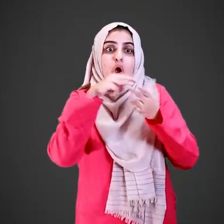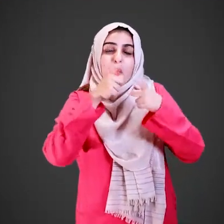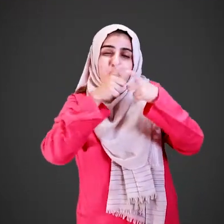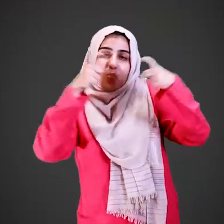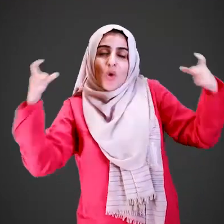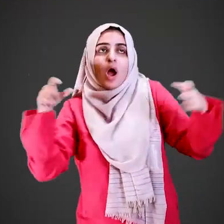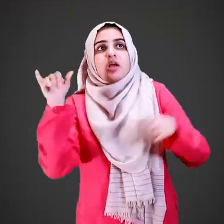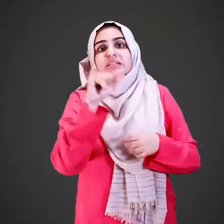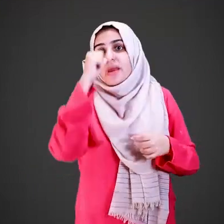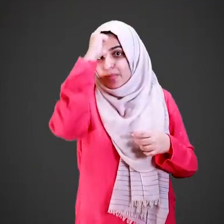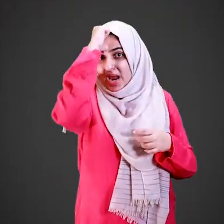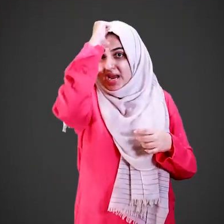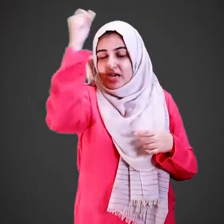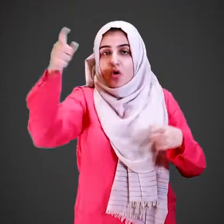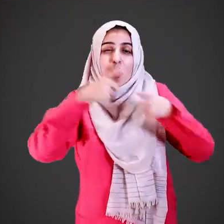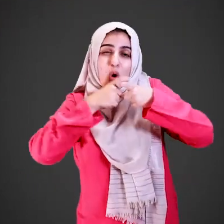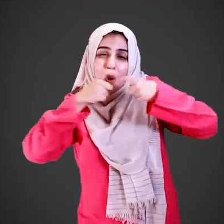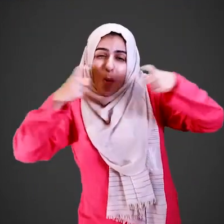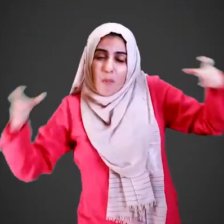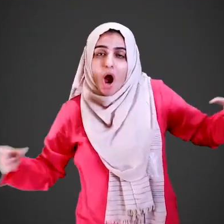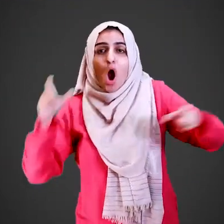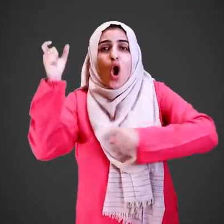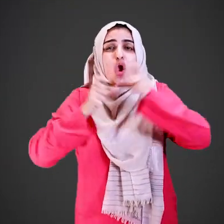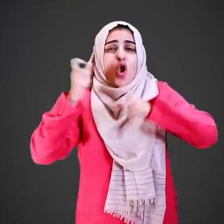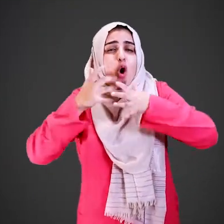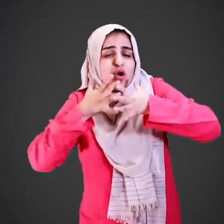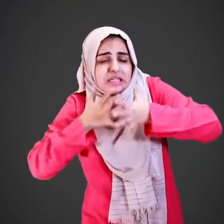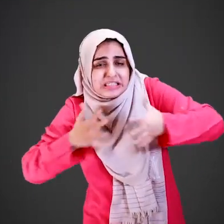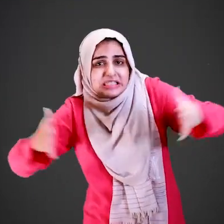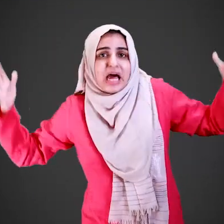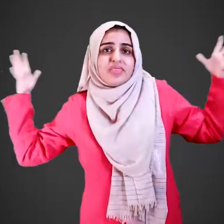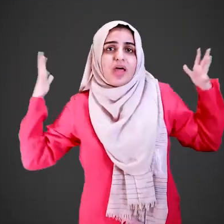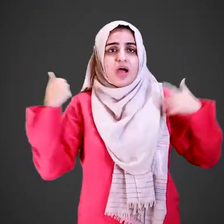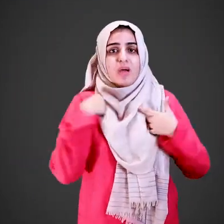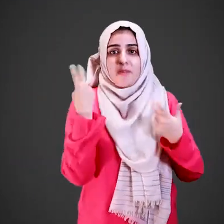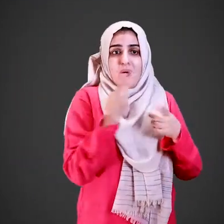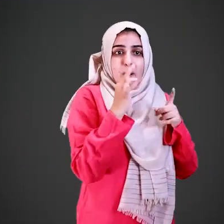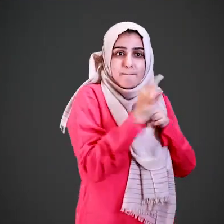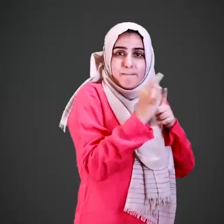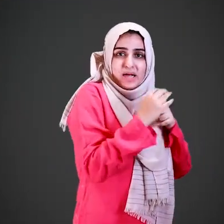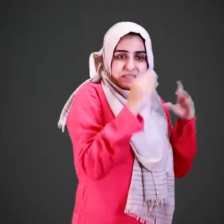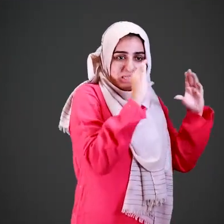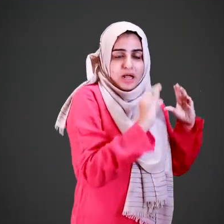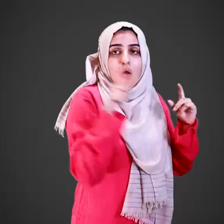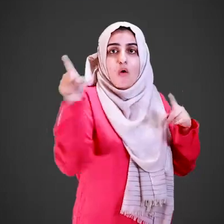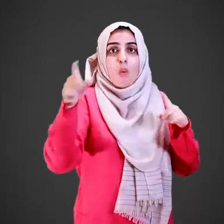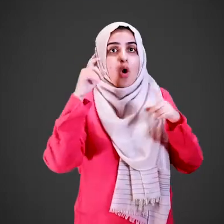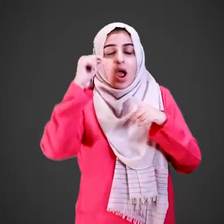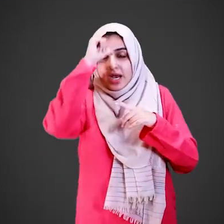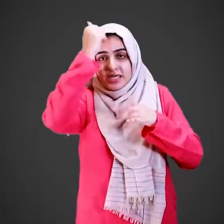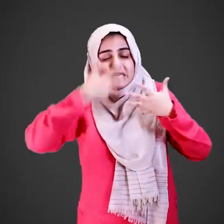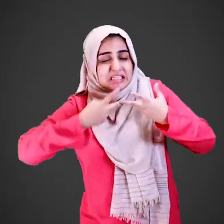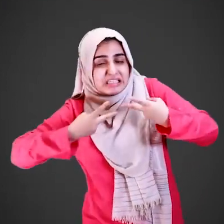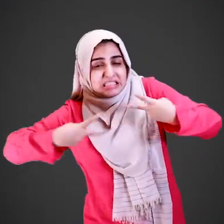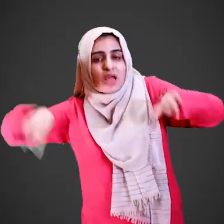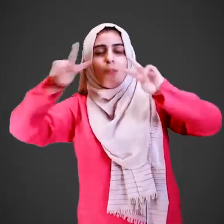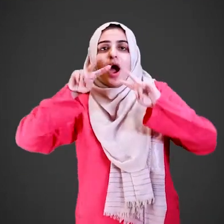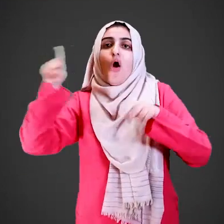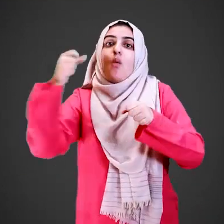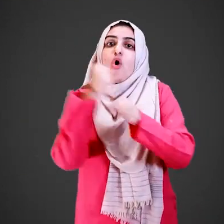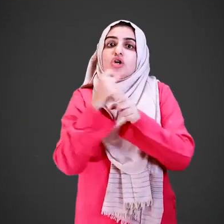है, लेकिन पर कैपिटा जीडीपी इसलिए होता है कि हम किसी भी मुल्क में ये नोटिस करने के लिए कि इस मुल्क